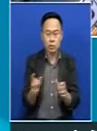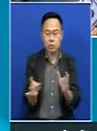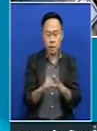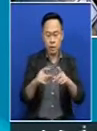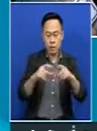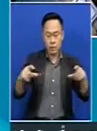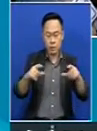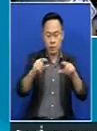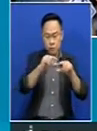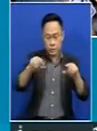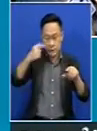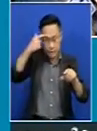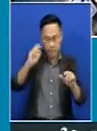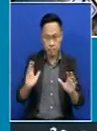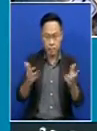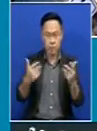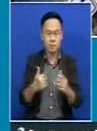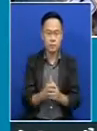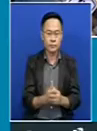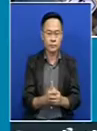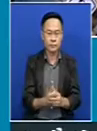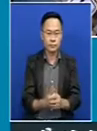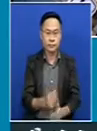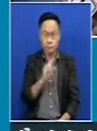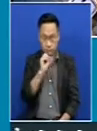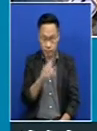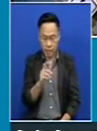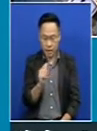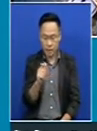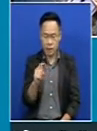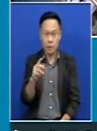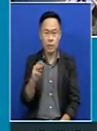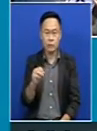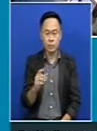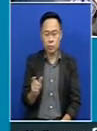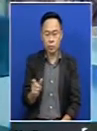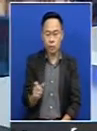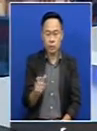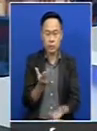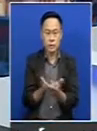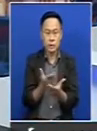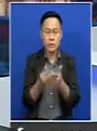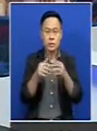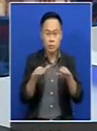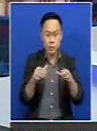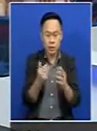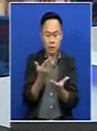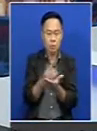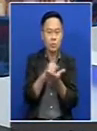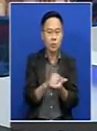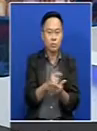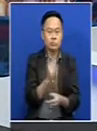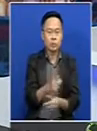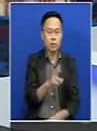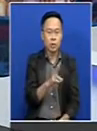ไม่มีละ ครับเน้นย้ำแบบนี้นะครับถ้าเป็นบัตร ATM ที่เป็นบัตรกดเงินสดธรรมดานี่แหละครับ ค ่าธรรมเนียมเท่